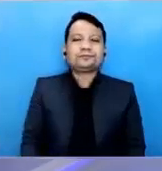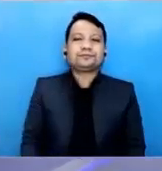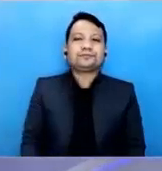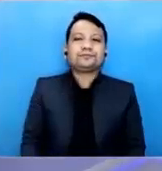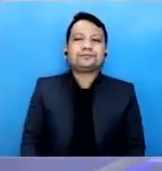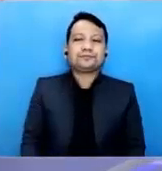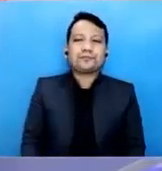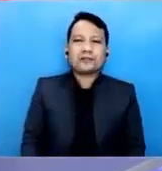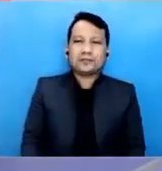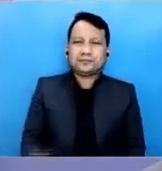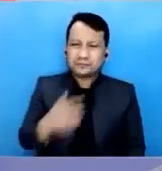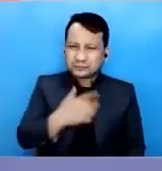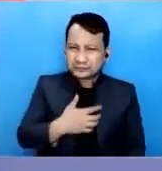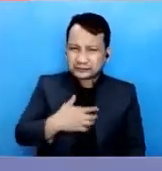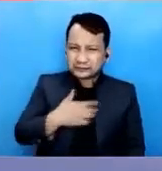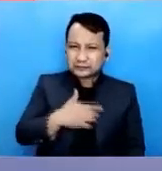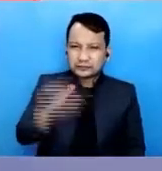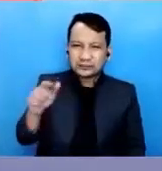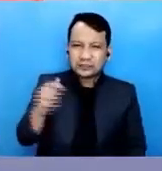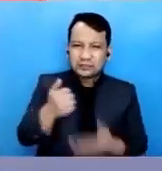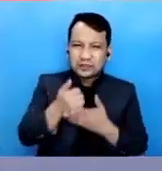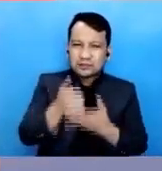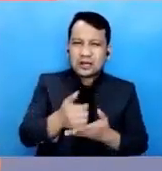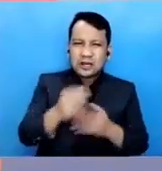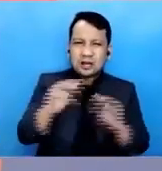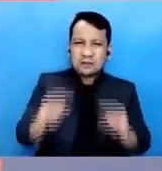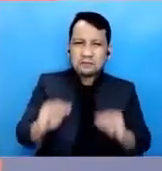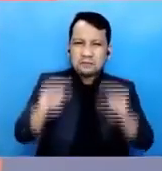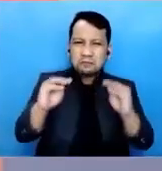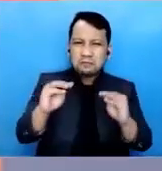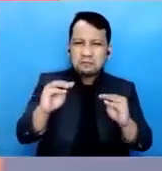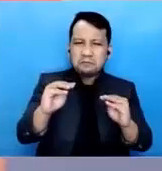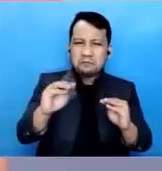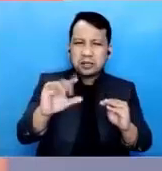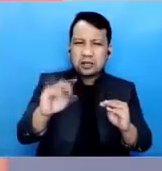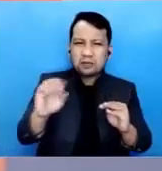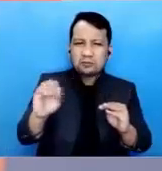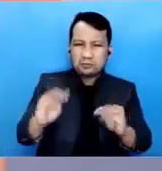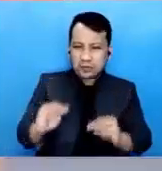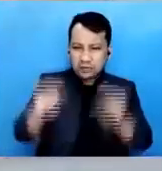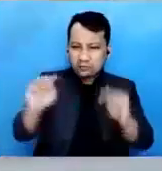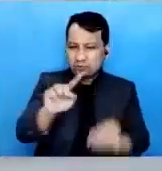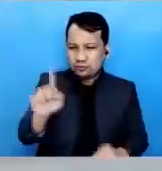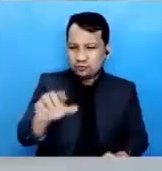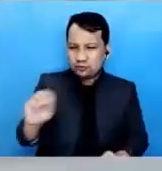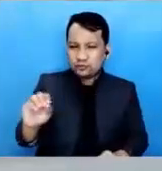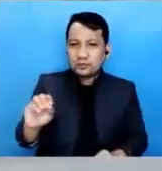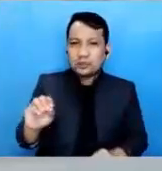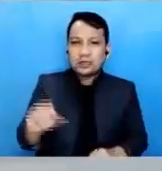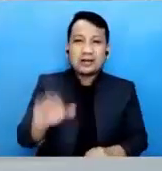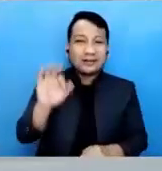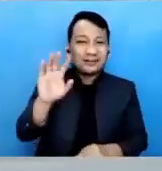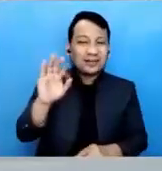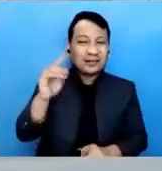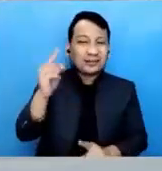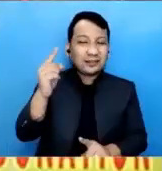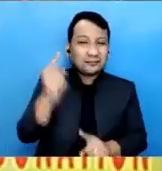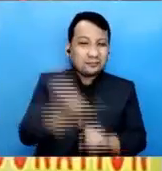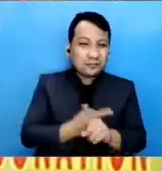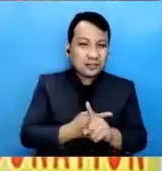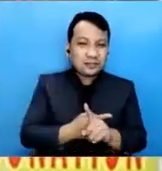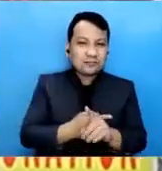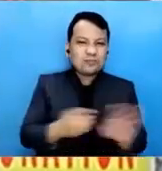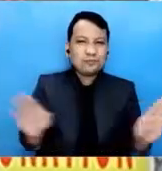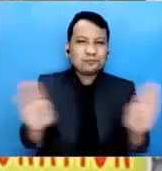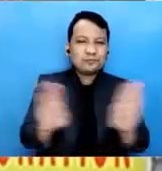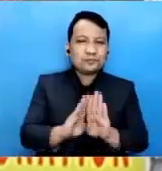pipila naman ng tulong ang Malabon Zoo para sa mga alaga nilang hayop. 19 na buwan nang sarado at walang kita ang